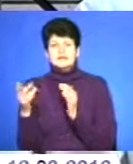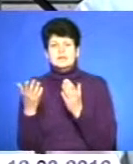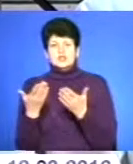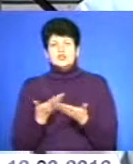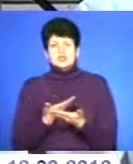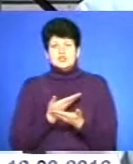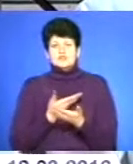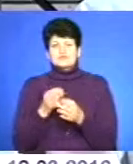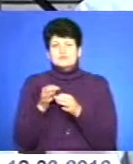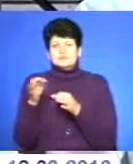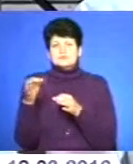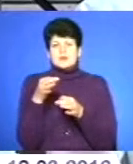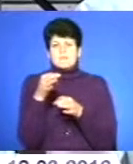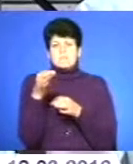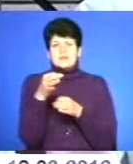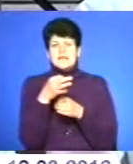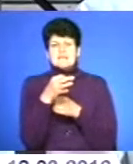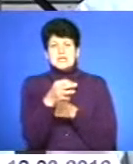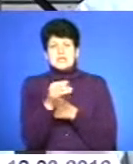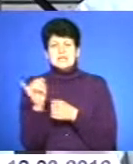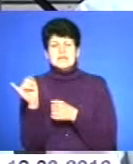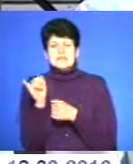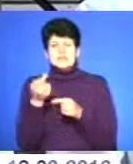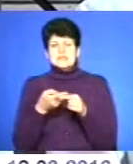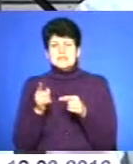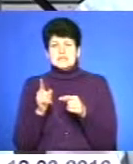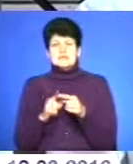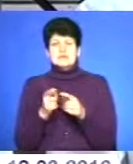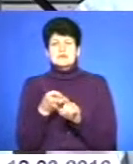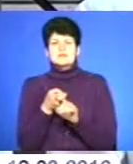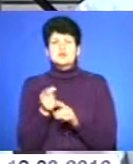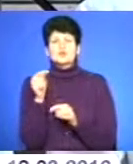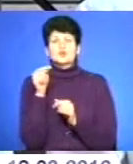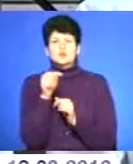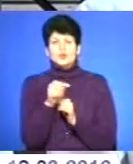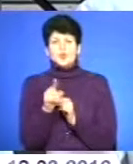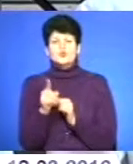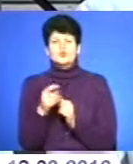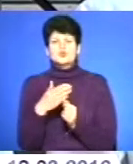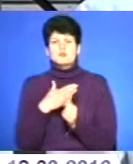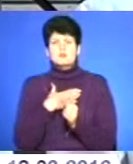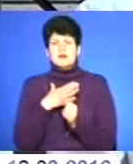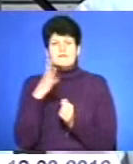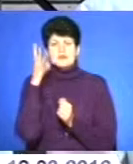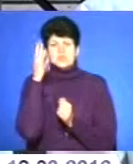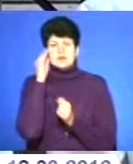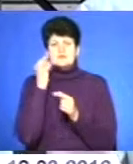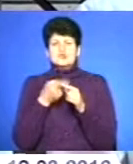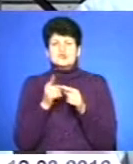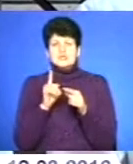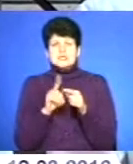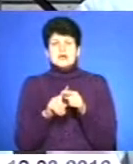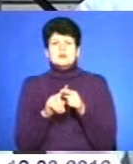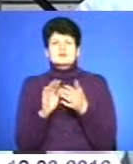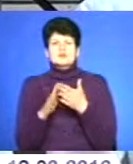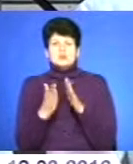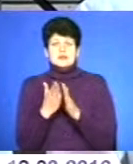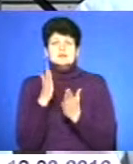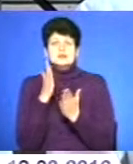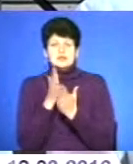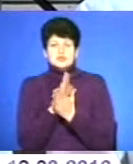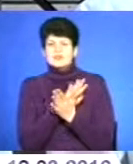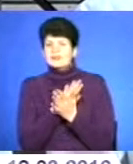живуть на периферії. І таким чином це призводить до того, що в нас, ми вважаємо, що це однозначно така ситуація є, що